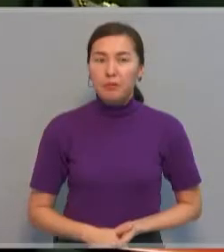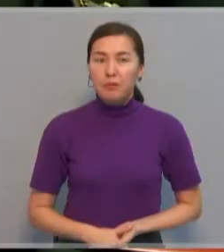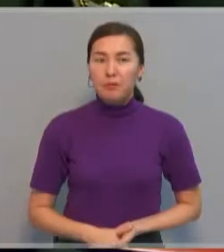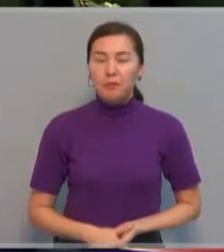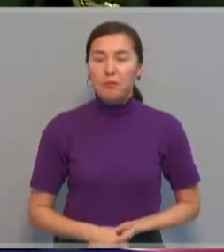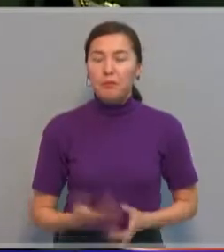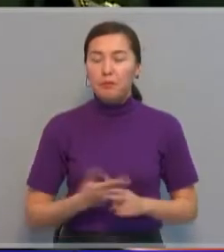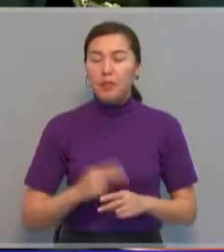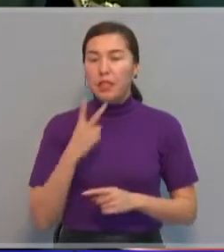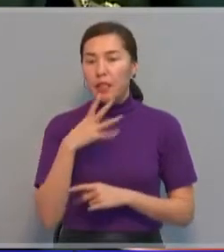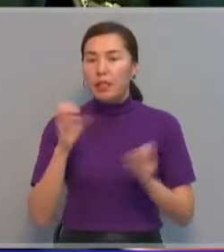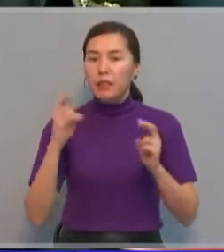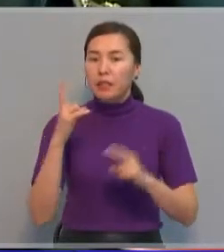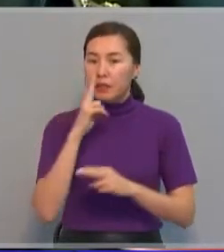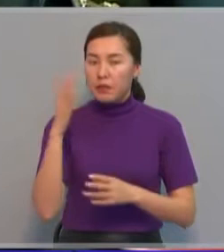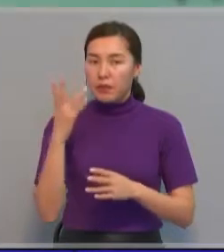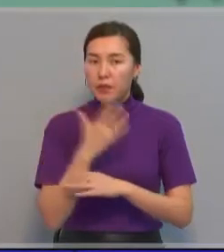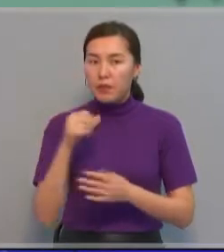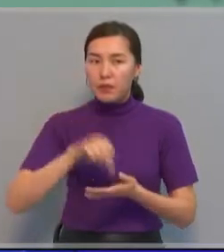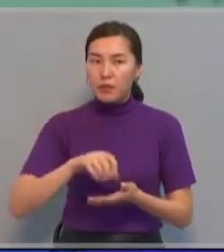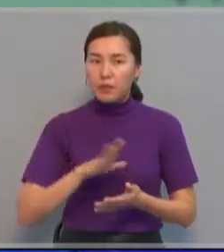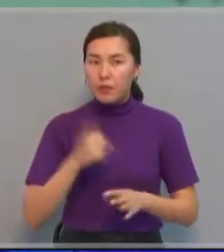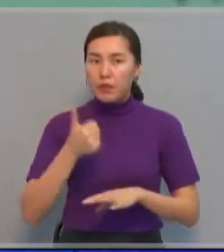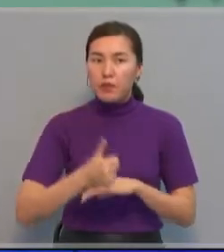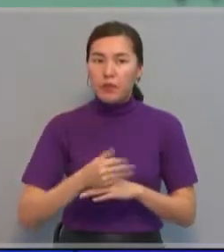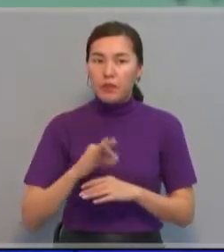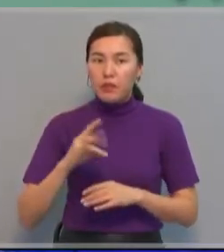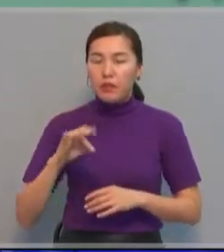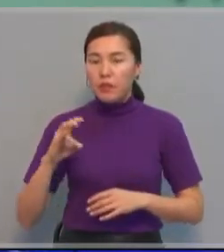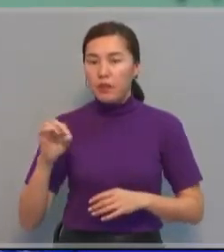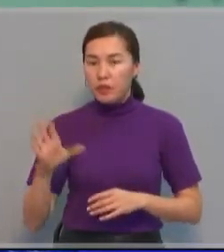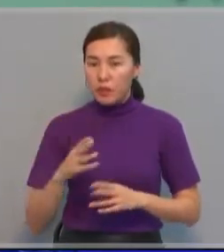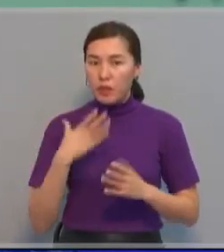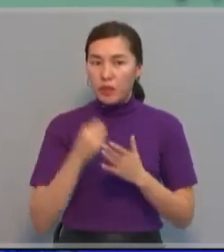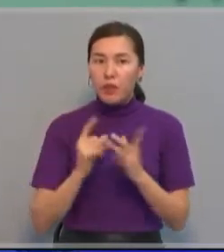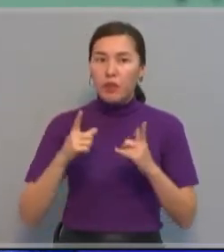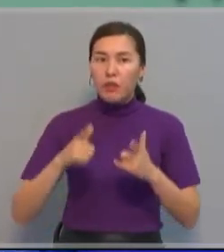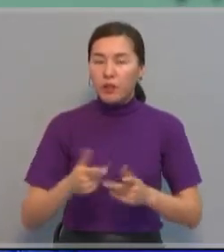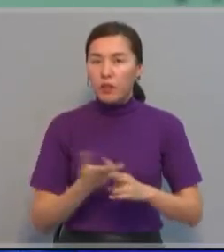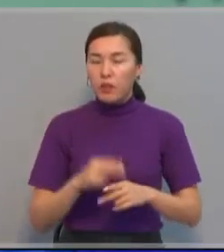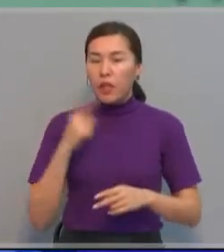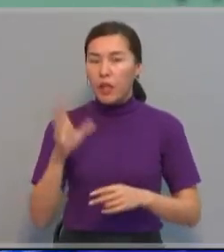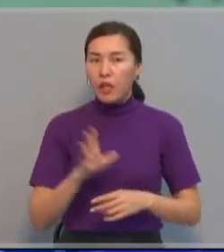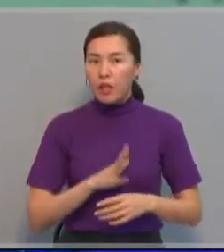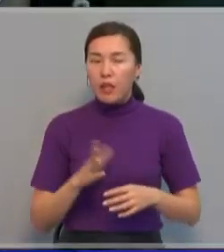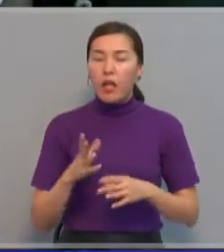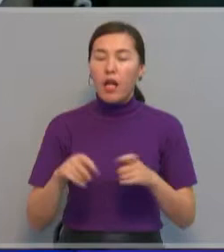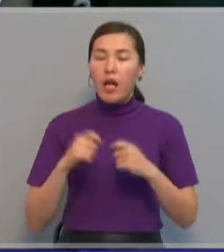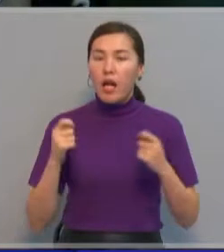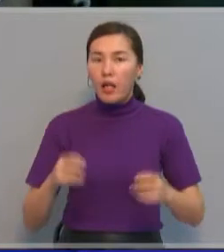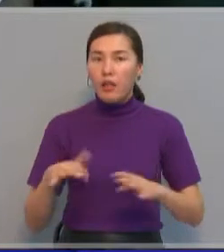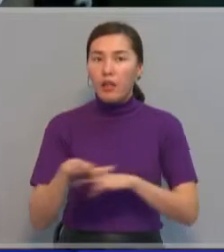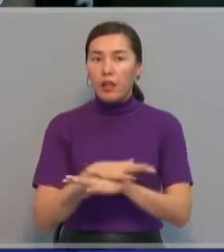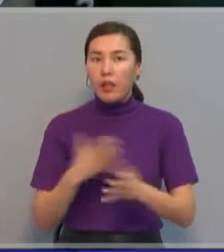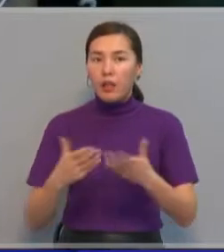В специальном показе фильма в Шымкенте принял участие аким города Мурат Айтенов. В своем выступлении он отметил, что в целях расширения